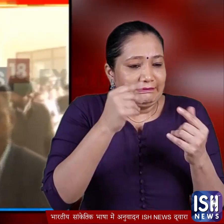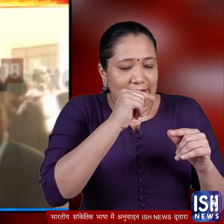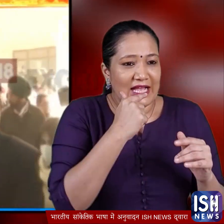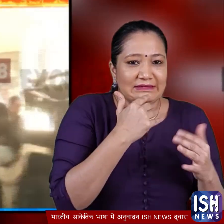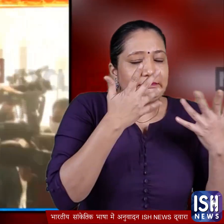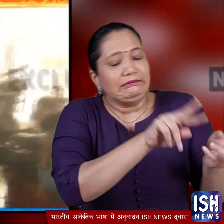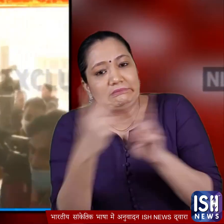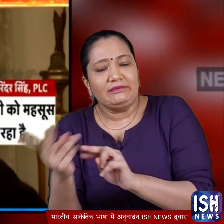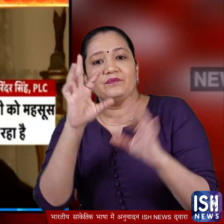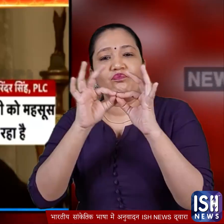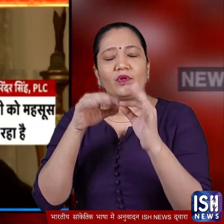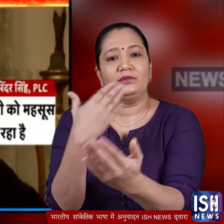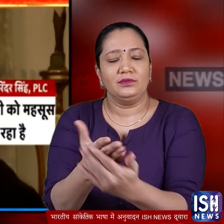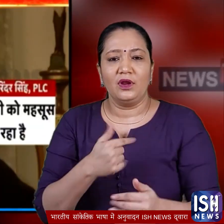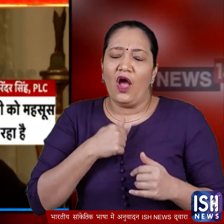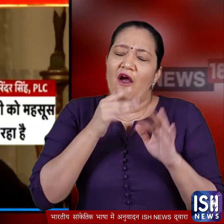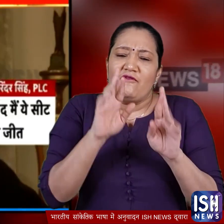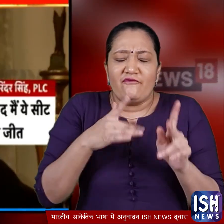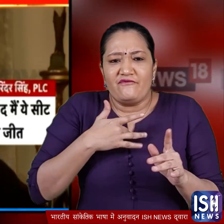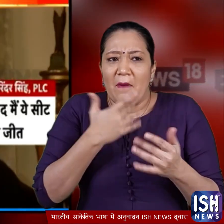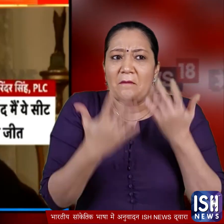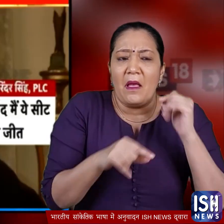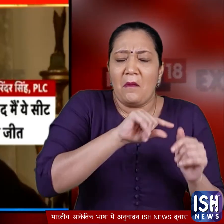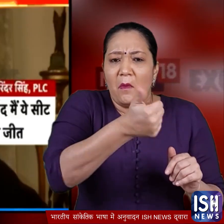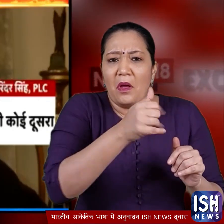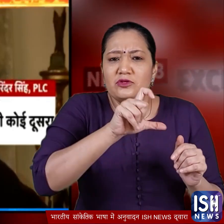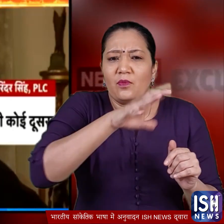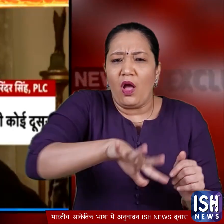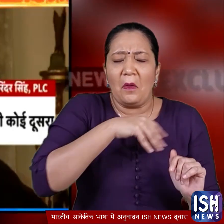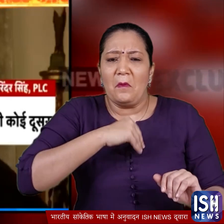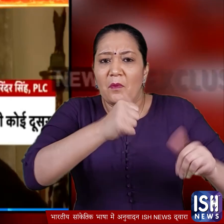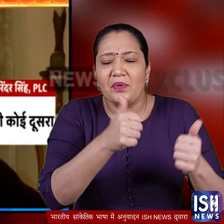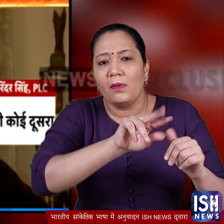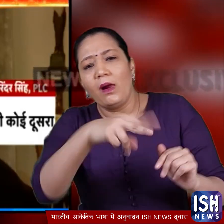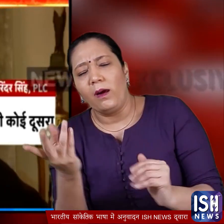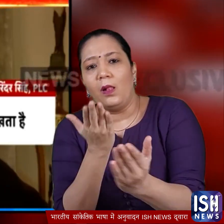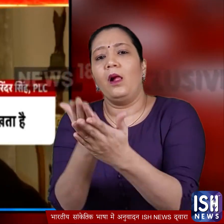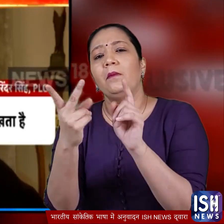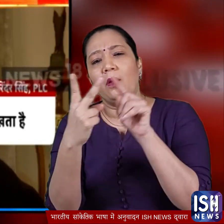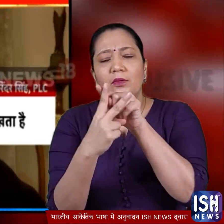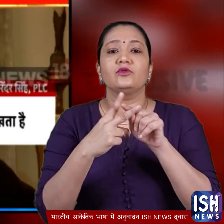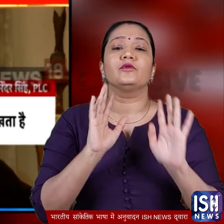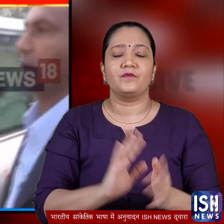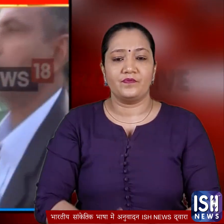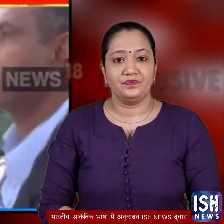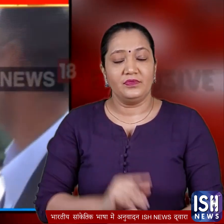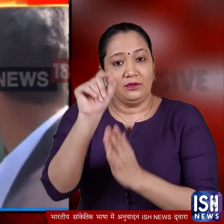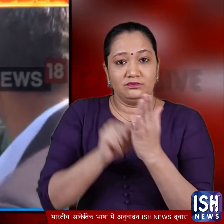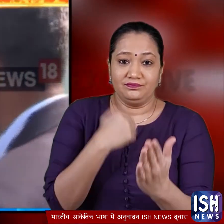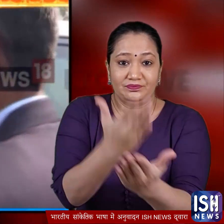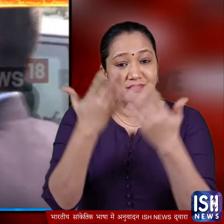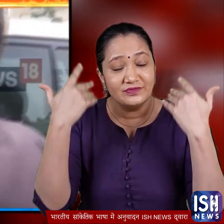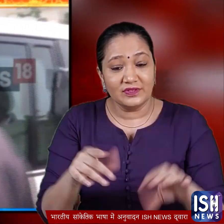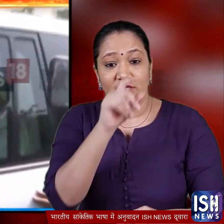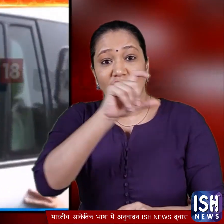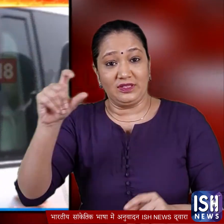ने भदौर का रुख किया। जब किसी को फीलिंग है कि शायद मैं सीट ना जीत सकूं, तब नेचुरली दूसरा कोई देखता है। तो वहीं नामांकन